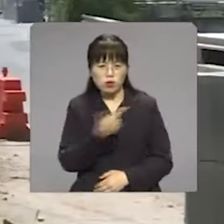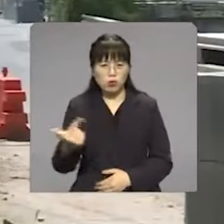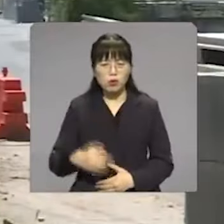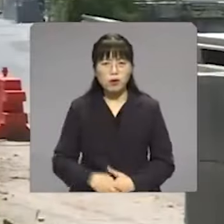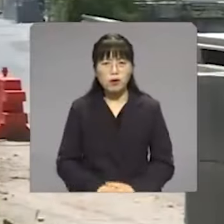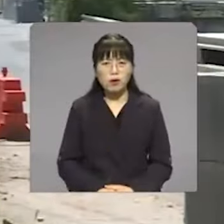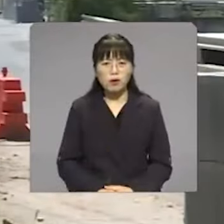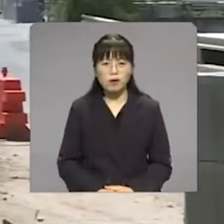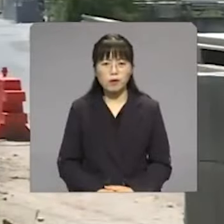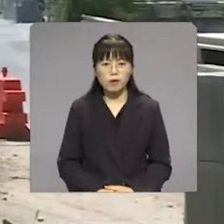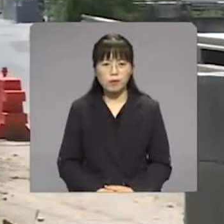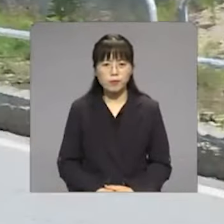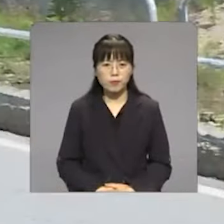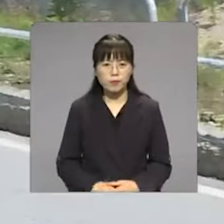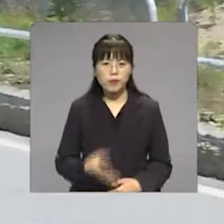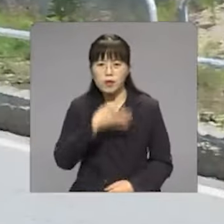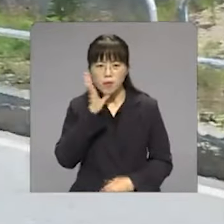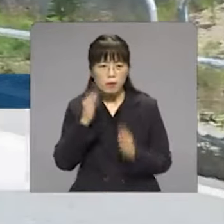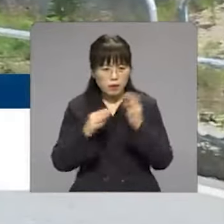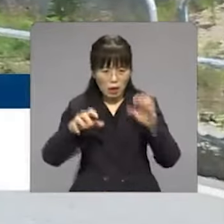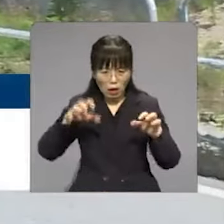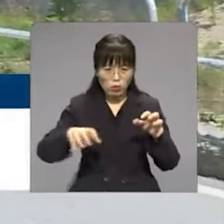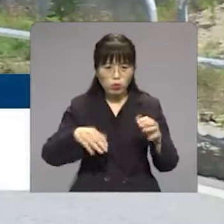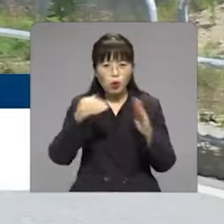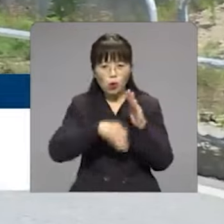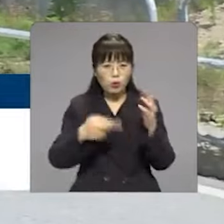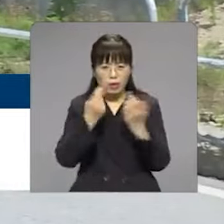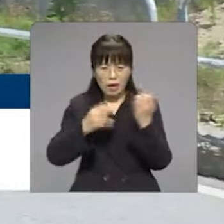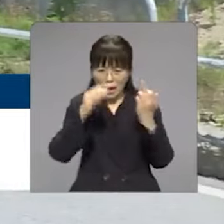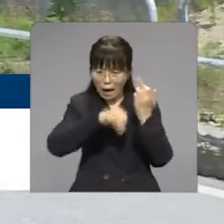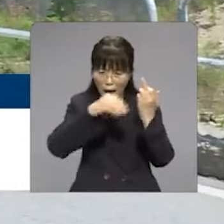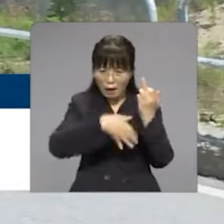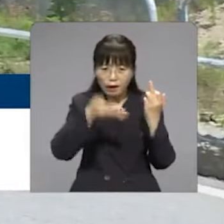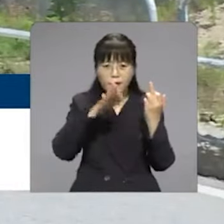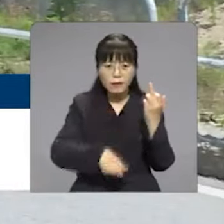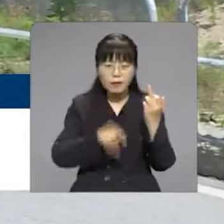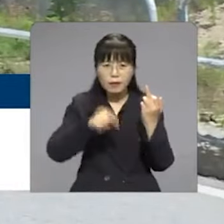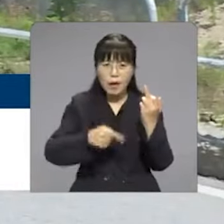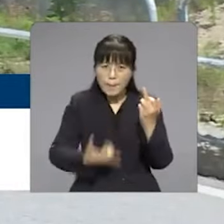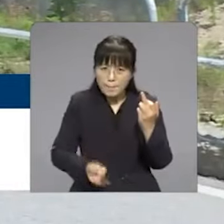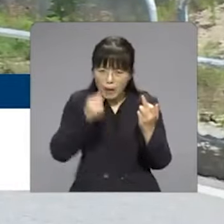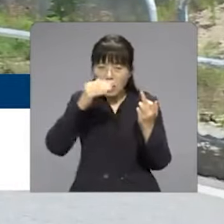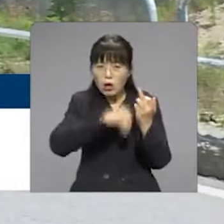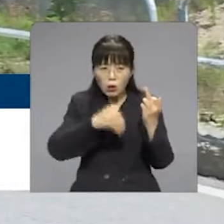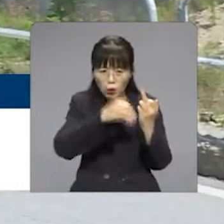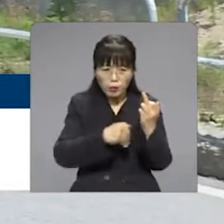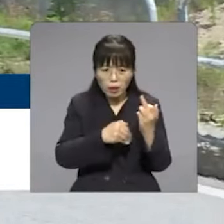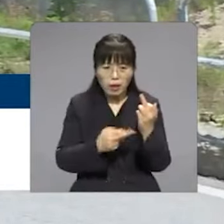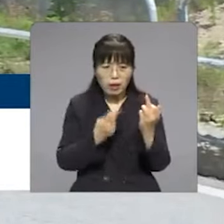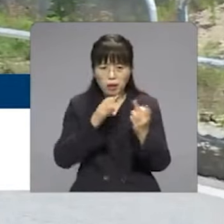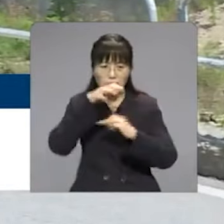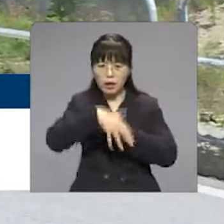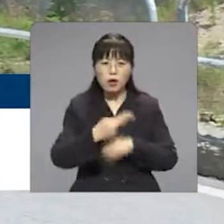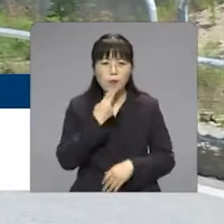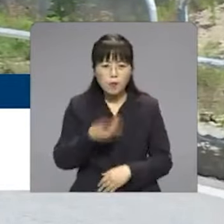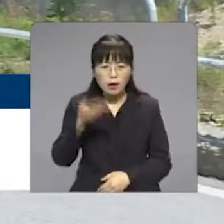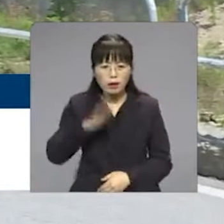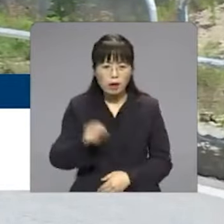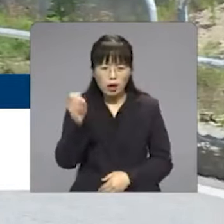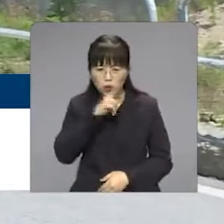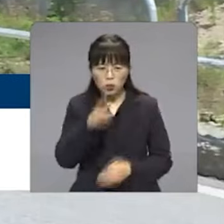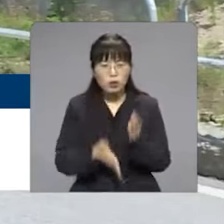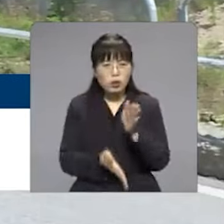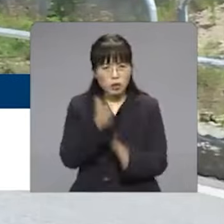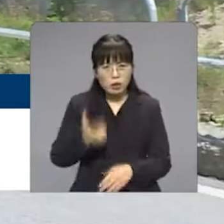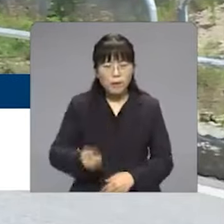나옵니다. 여기 실버타운 공사를 지금 산에서 많이 깠는데, 그거 빨리 공사를 해서 산사태 같은 게안 나야 되는데,